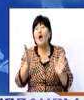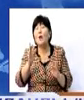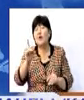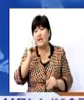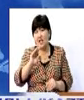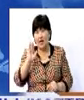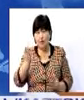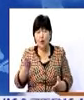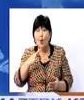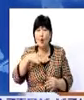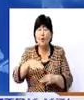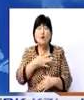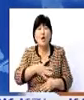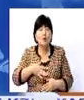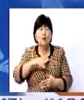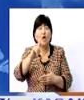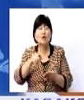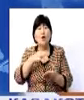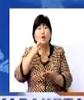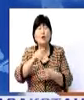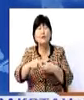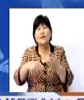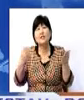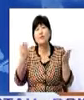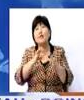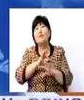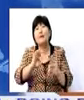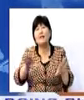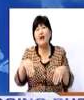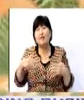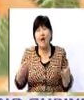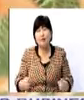жайлы бола ма? Көпшілікті толғандырған сауалдардың жауабы келесі бейнематериалда.